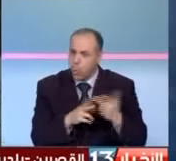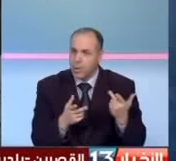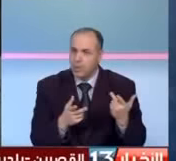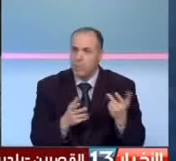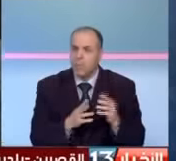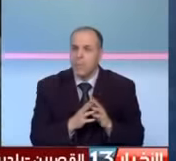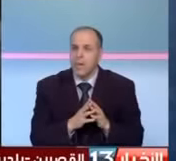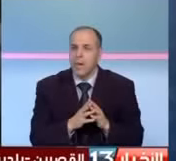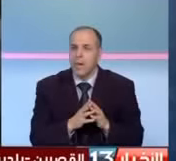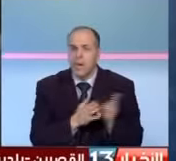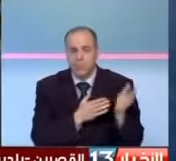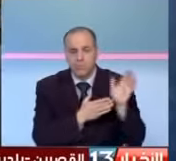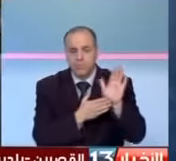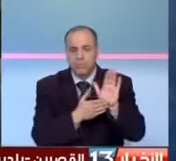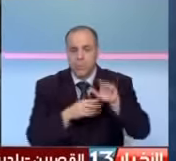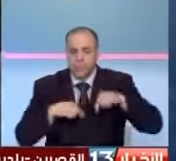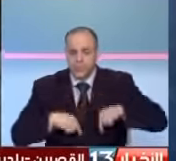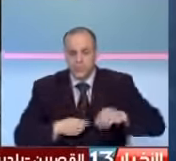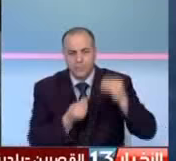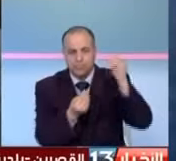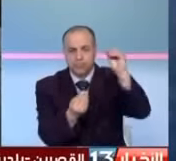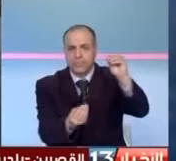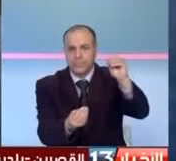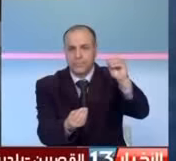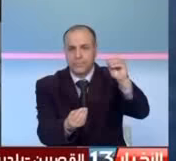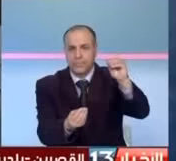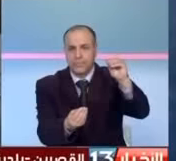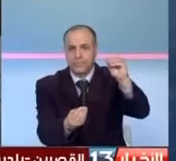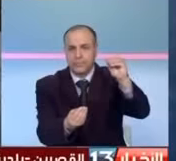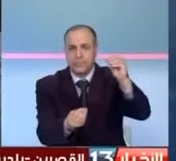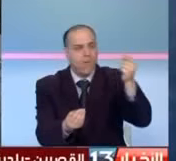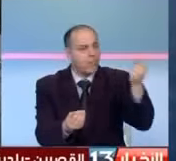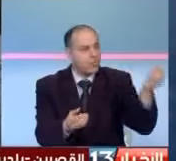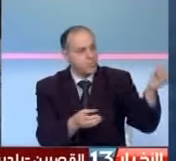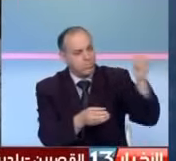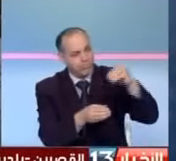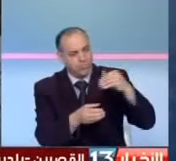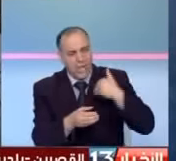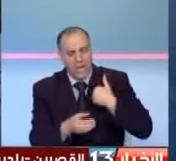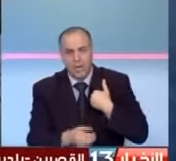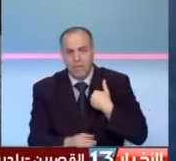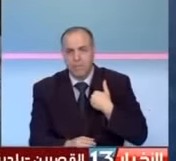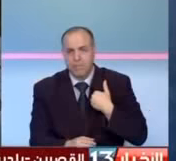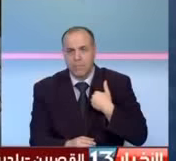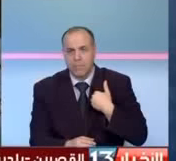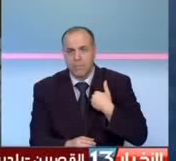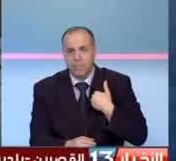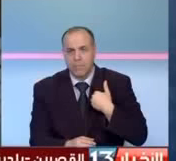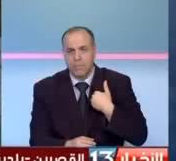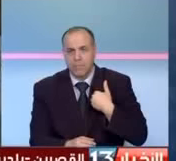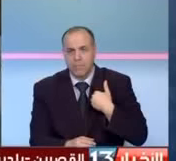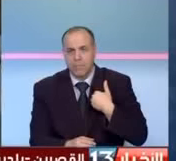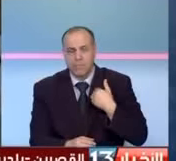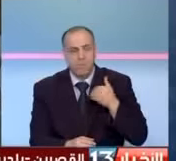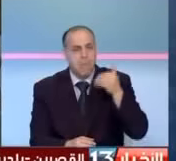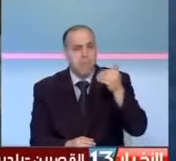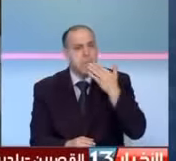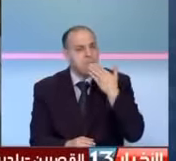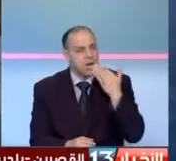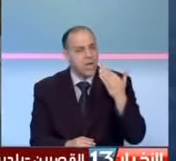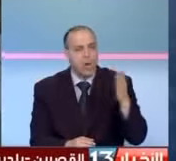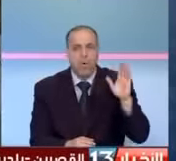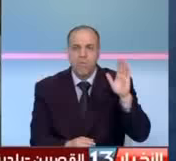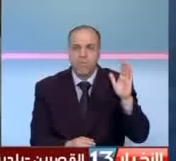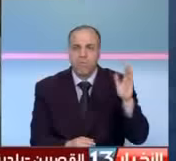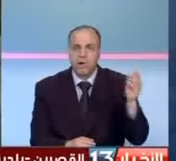مالية، عرضنا على السيد الوزير باش يصبنا المبالغ متاعتنا هذه، واللي مادت بارك الله فيه